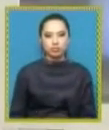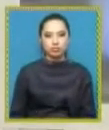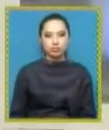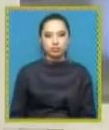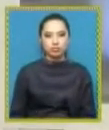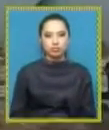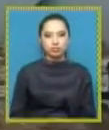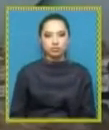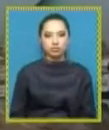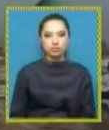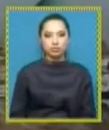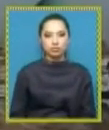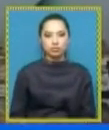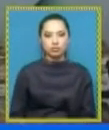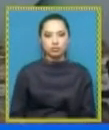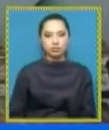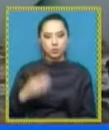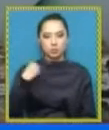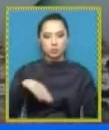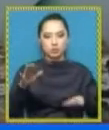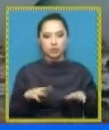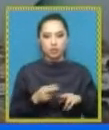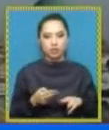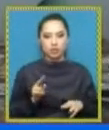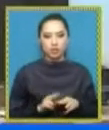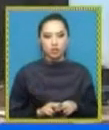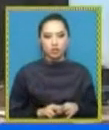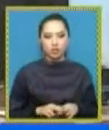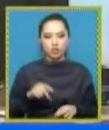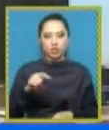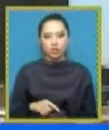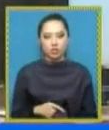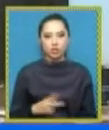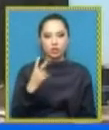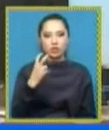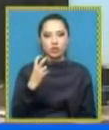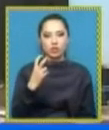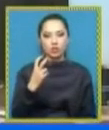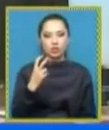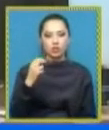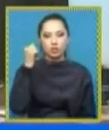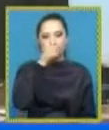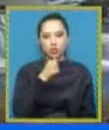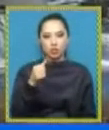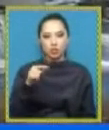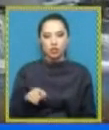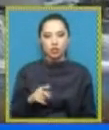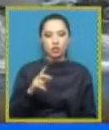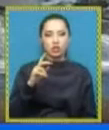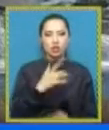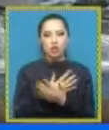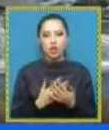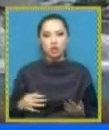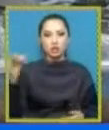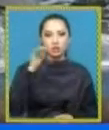айтады. Түркістан ер түріктің бесігі, Қазақ хандығының 200 жыл бойғы астанасы. Мұнда талай елшінің ізі жатыр.